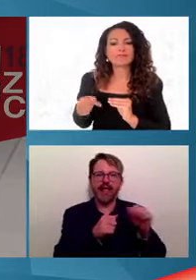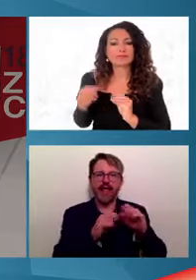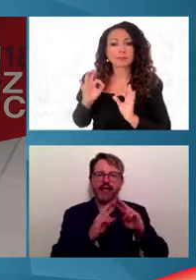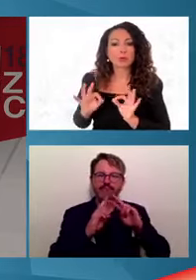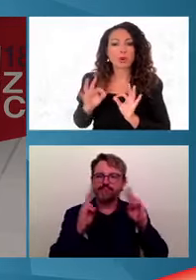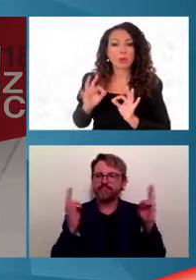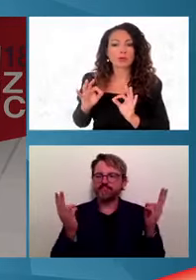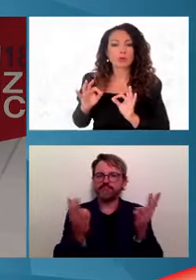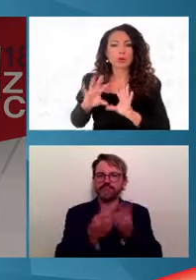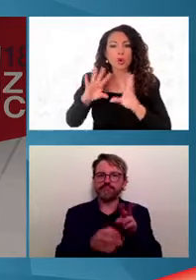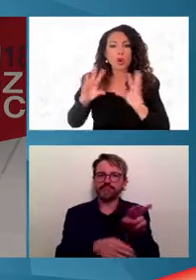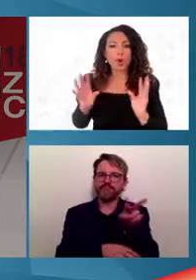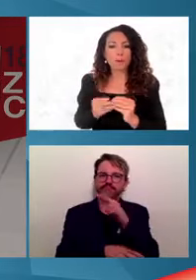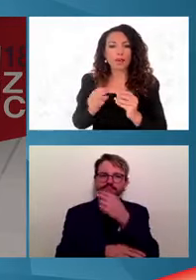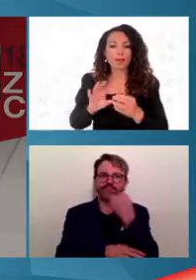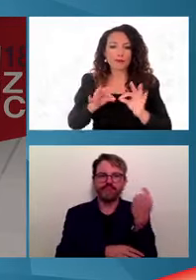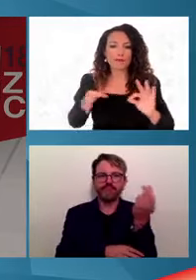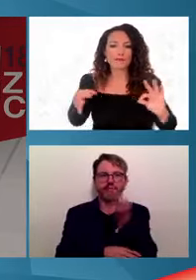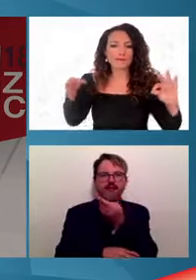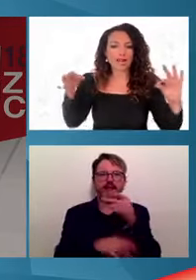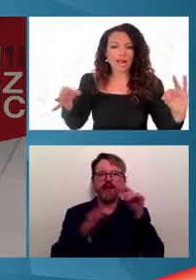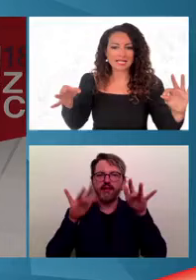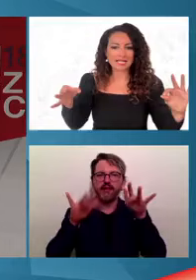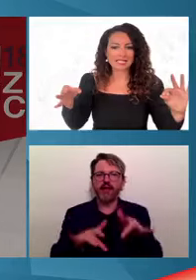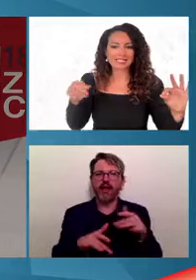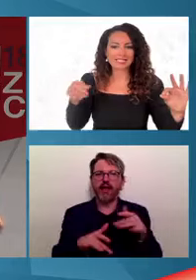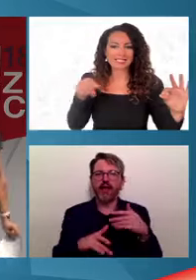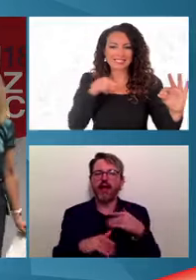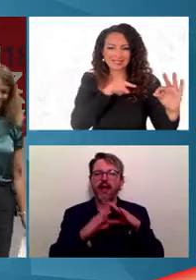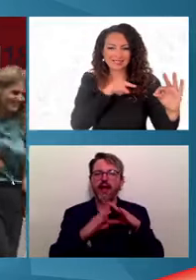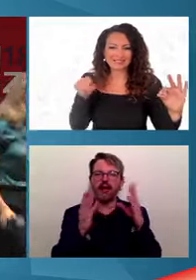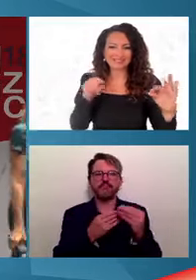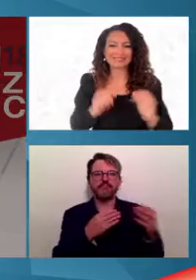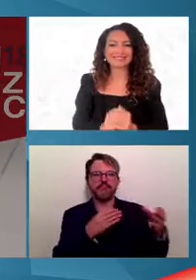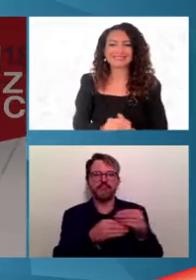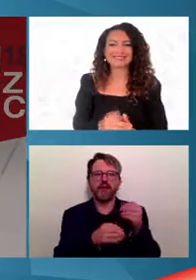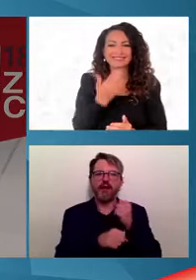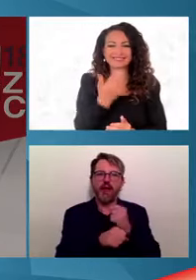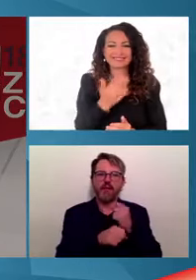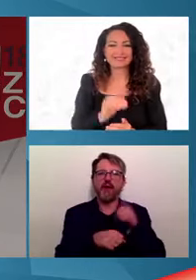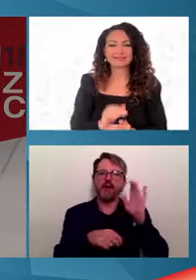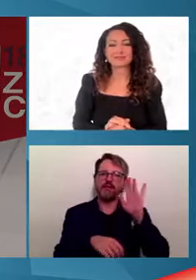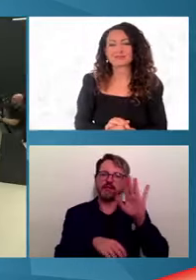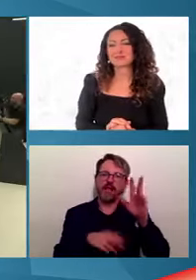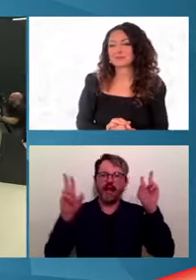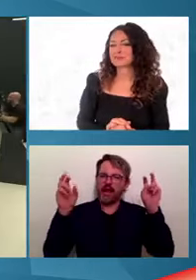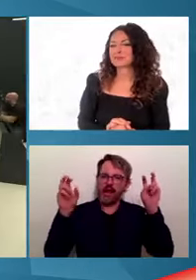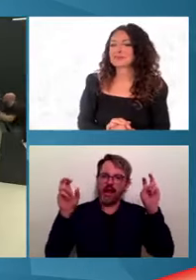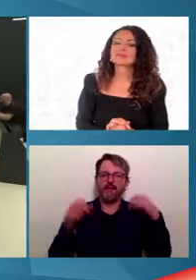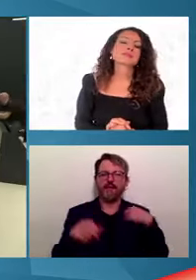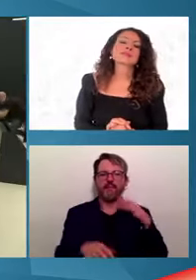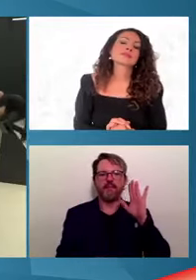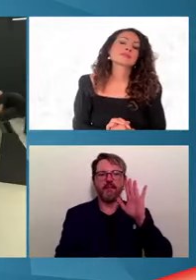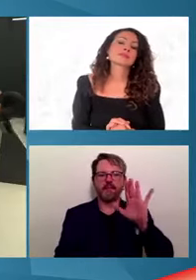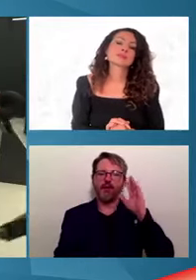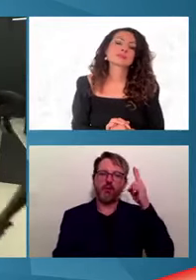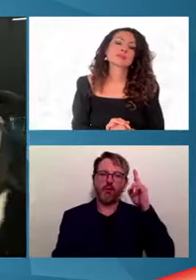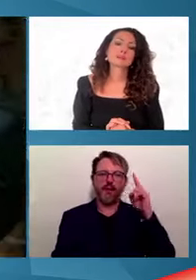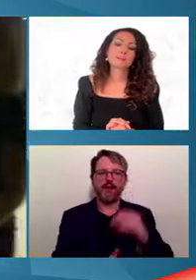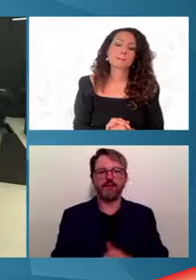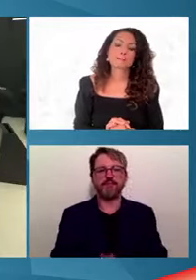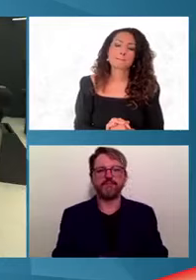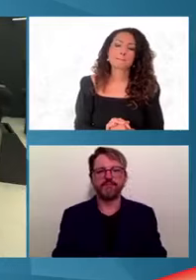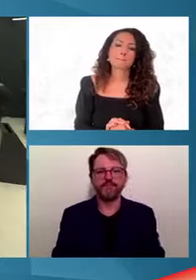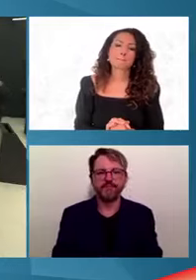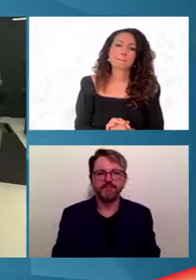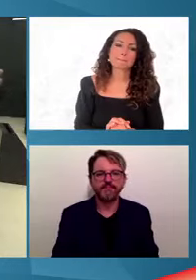motto di questa mattina per lei, per le sue riflessioni. Grazie. Grazie. Buongiorno a tutti, guten Morgen, buongiorno a tutti. E